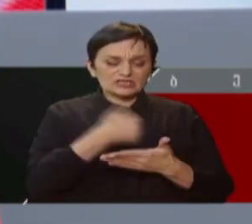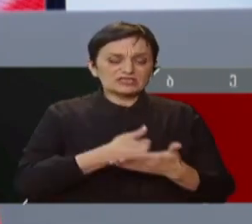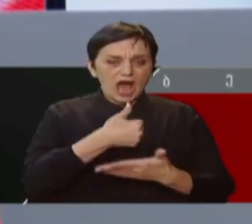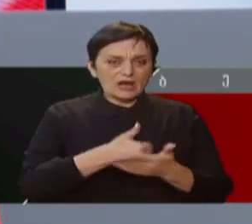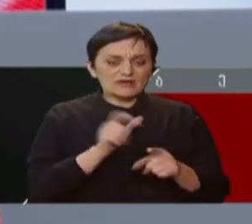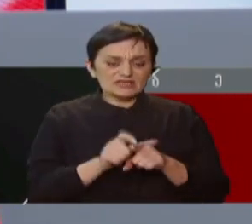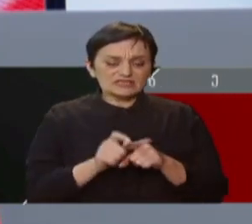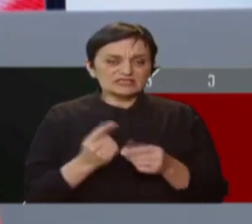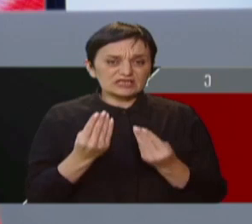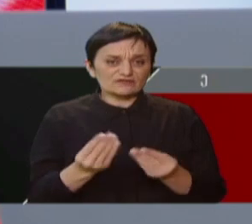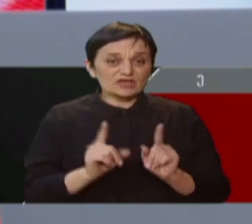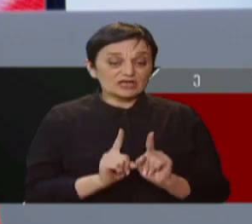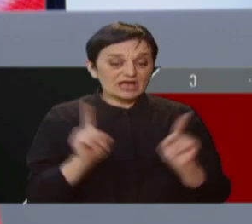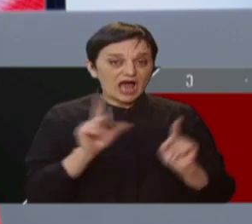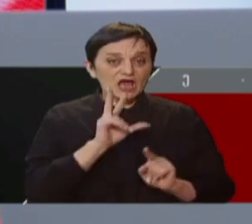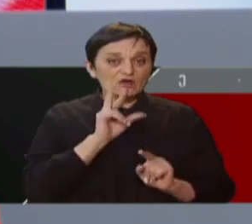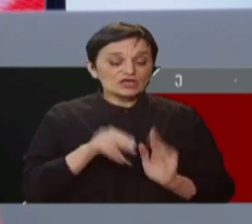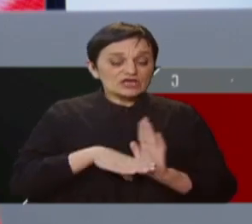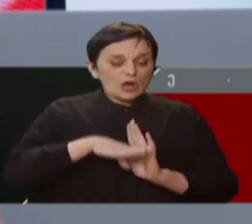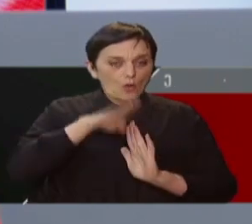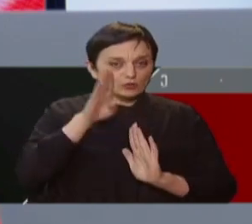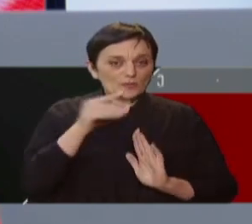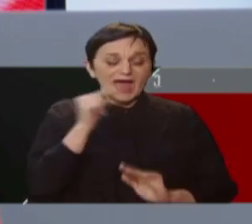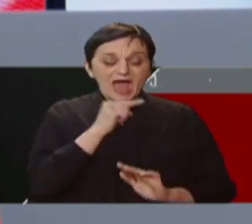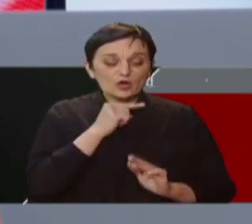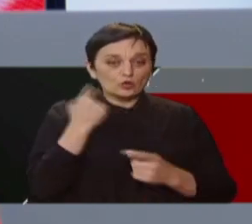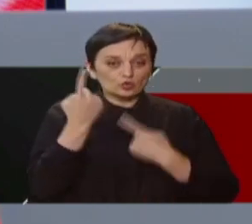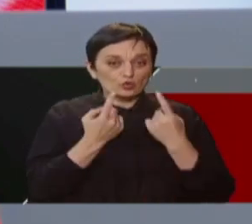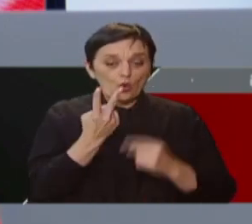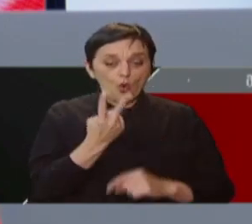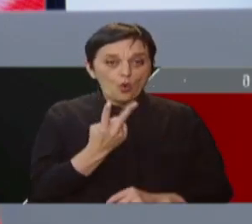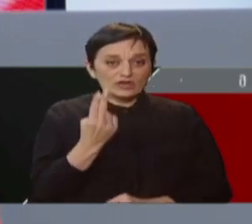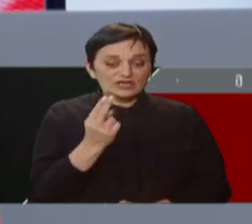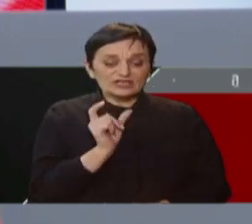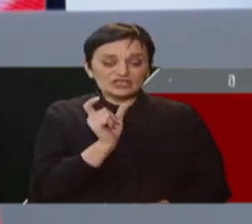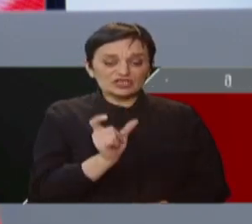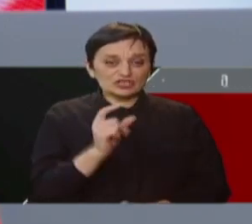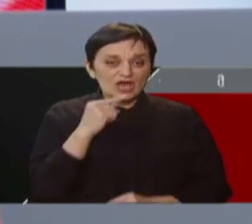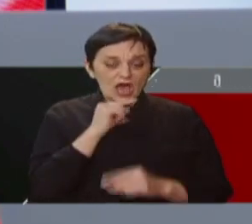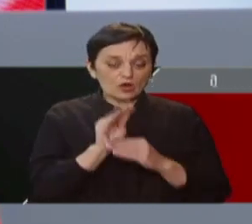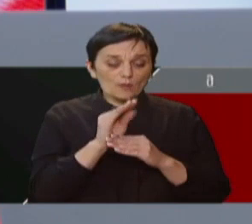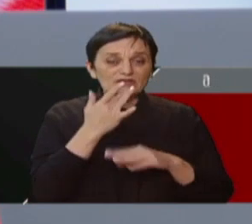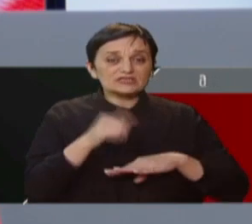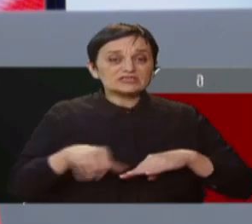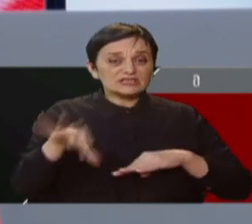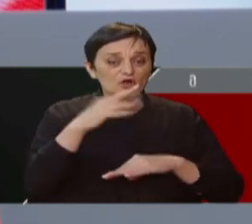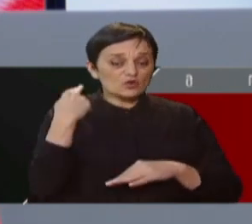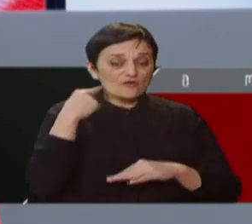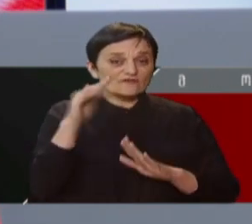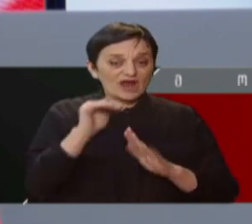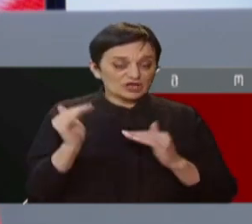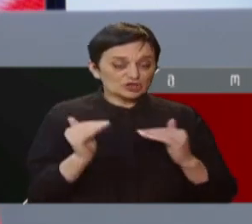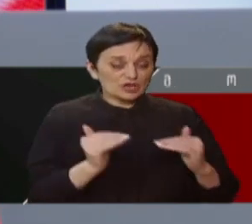სიტყვა მიუძღვნეს. განსაკუთრებული აქცენტი გაუმჯობესებულ ეკონომიკურ მონაცემებზე, ორნიშნა ეკონომიკურ ზრდაზე და საგარეო ვალის შემცირებაზე